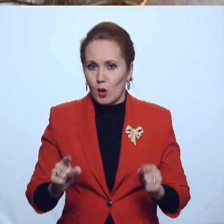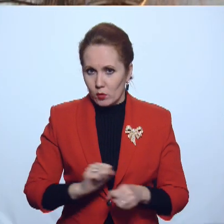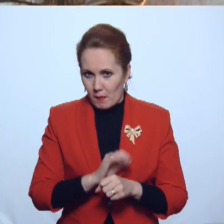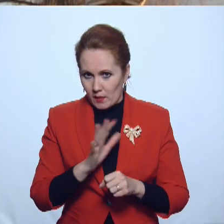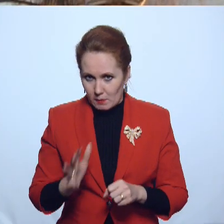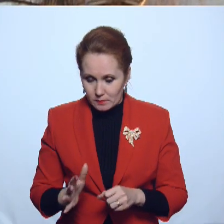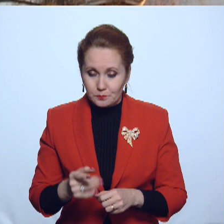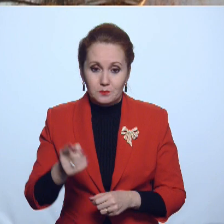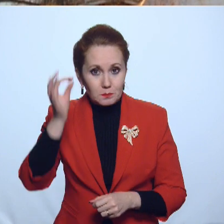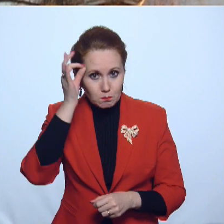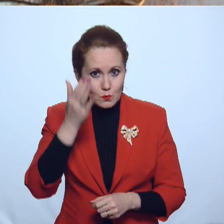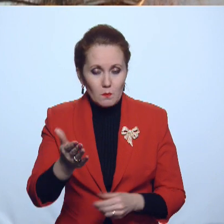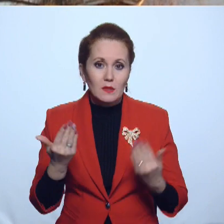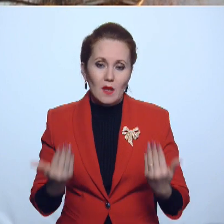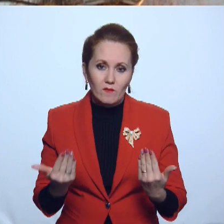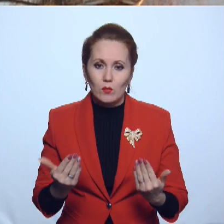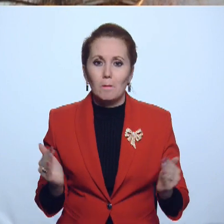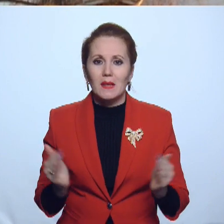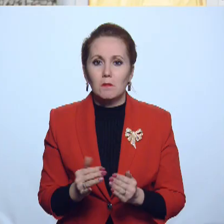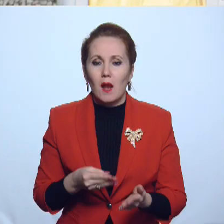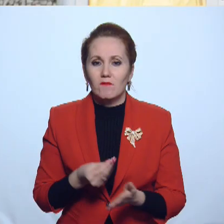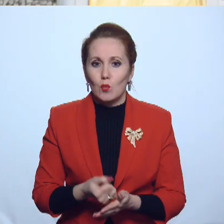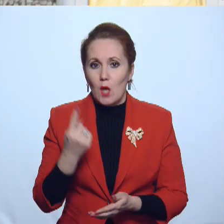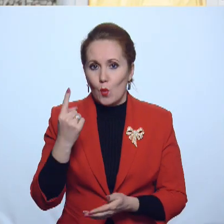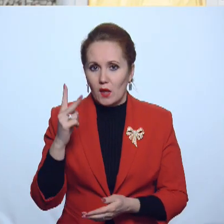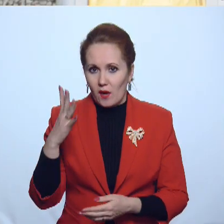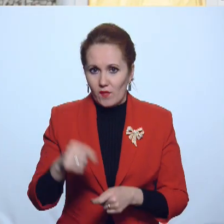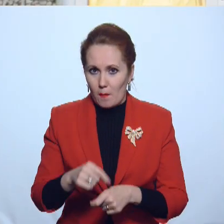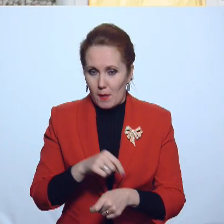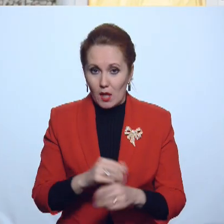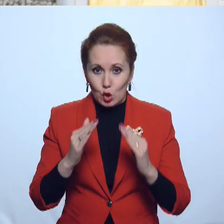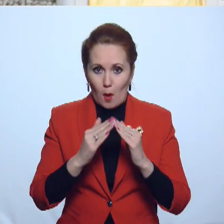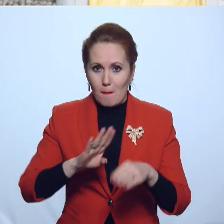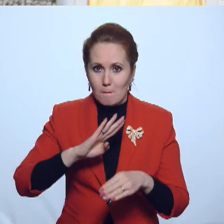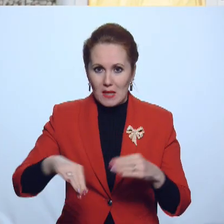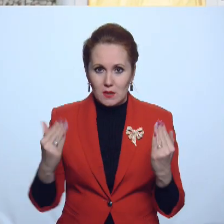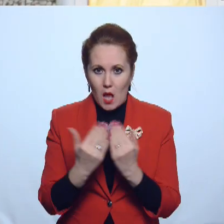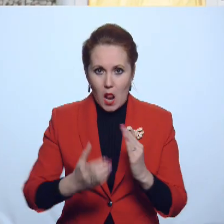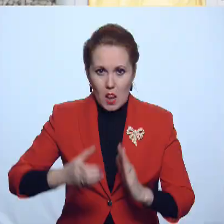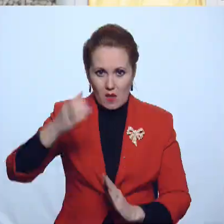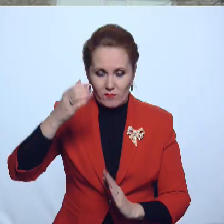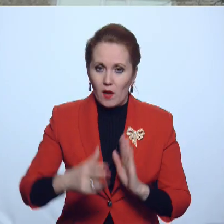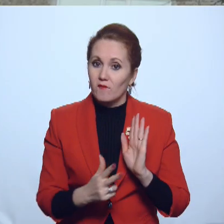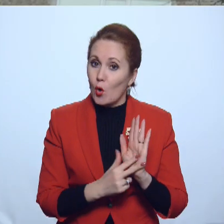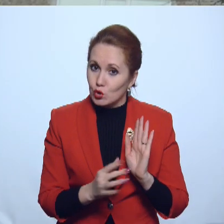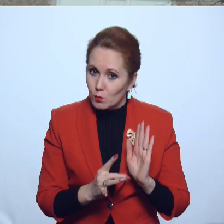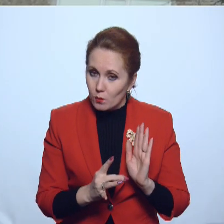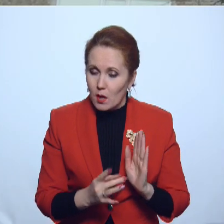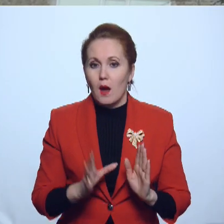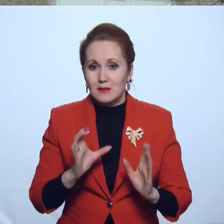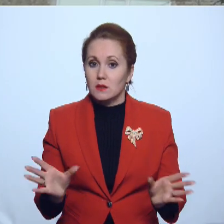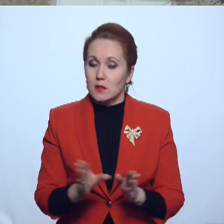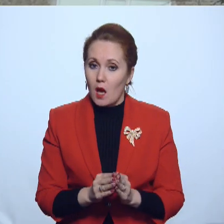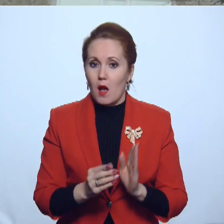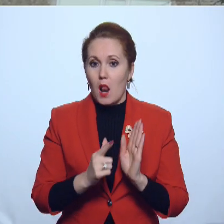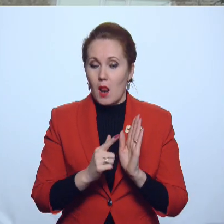пандемии. Напомню, сегодня минимальный взнос за квадратный метр в домах без лифта составляет 8 рублей, в домах с лифтом 8 рублей